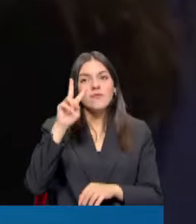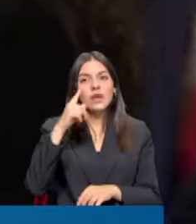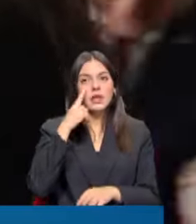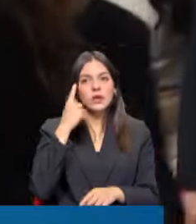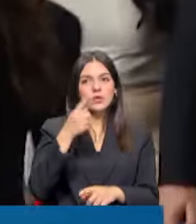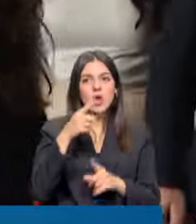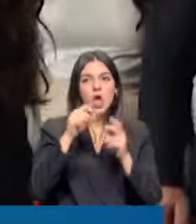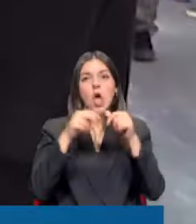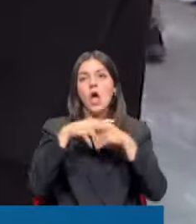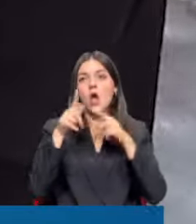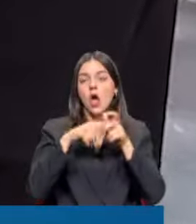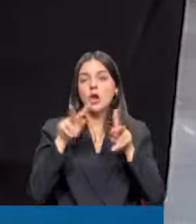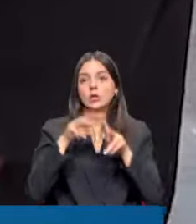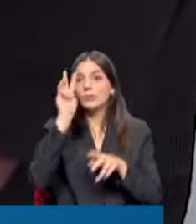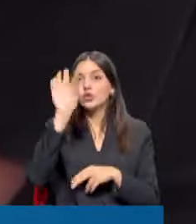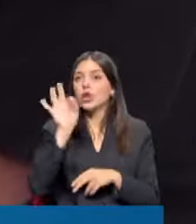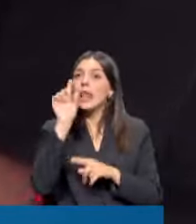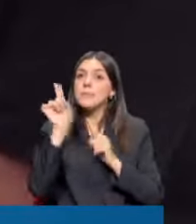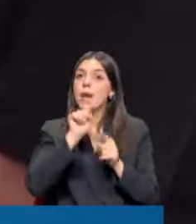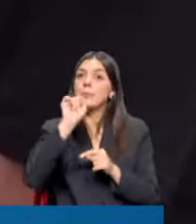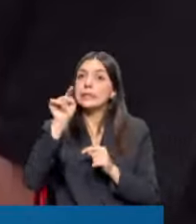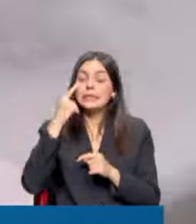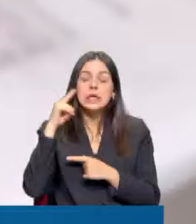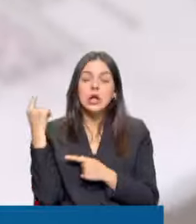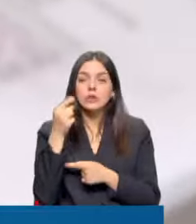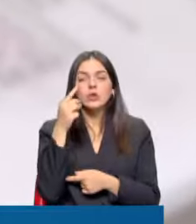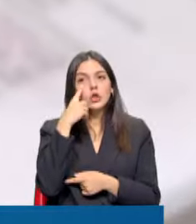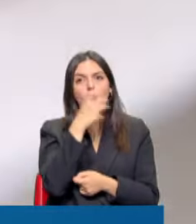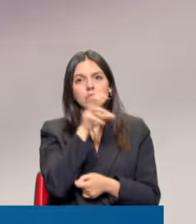3 Eylül'de yapılacak duruşmaya işaret etmişti. Gözler 3 Eylül'e